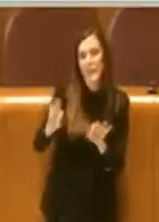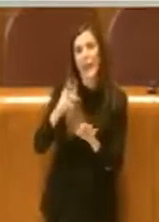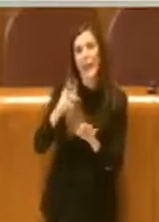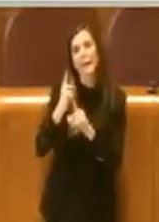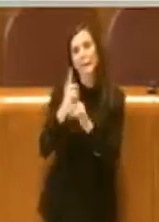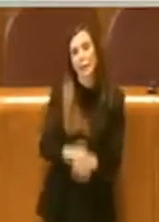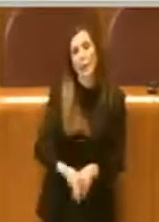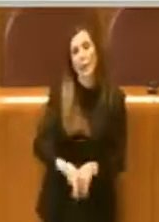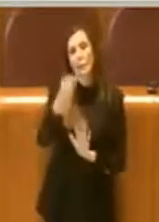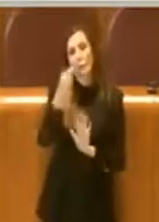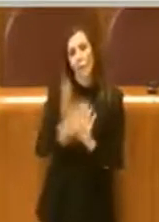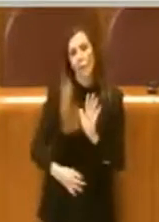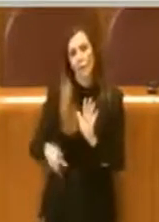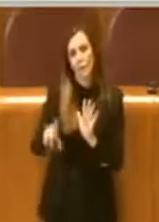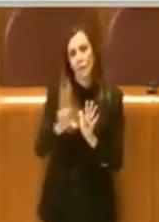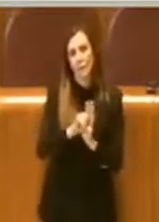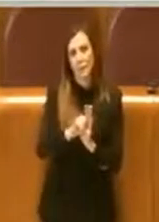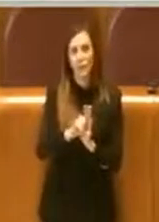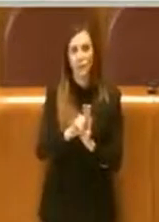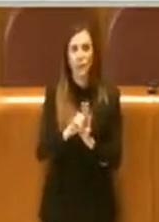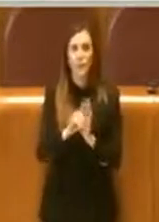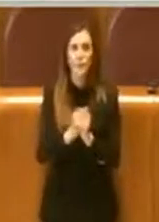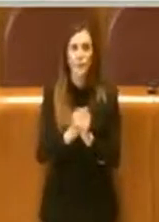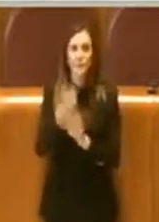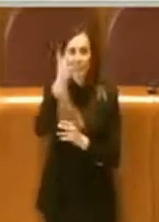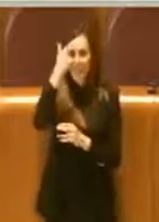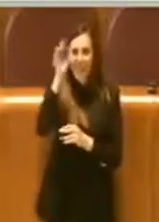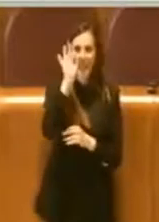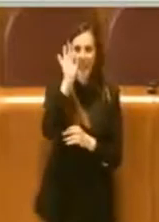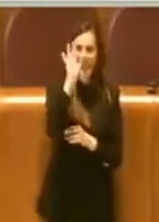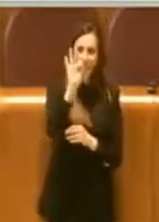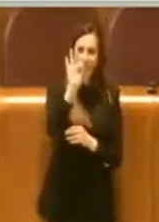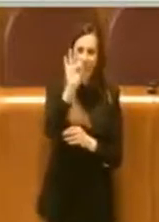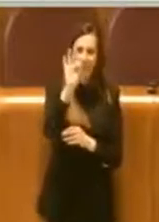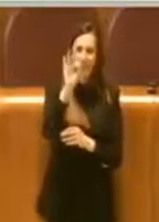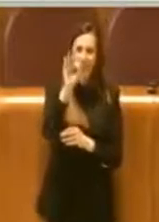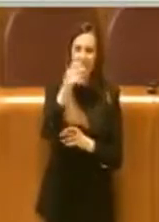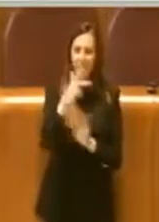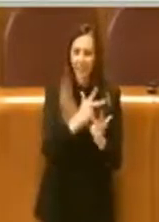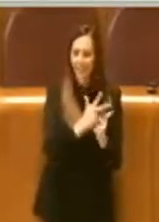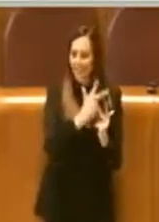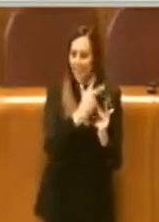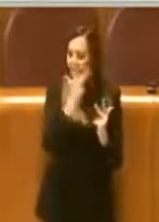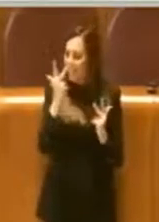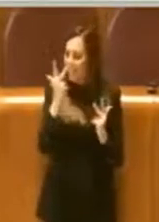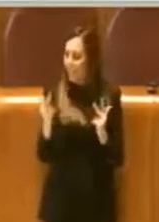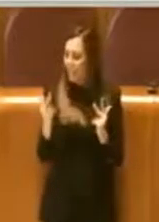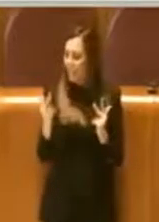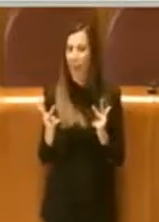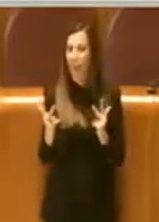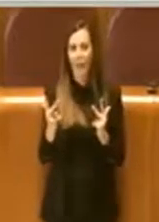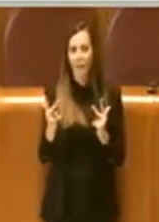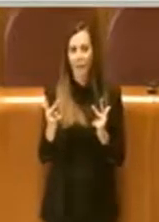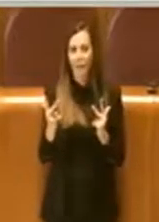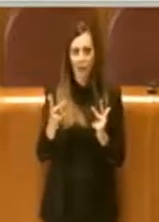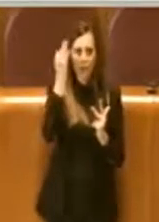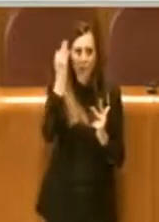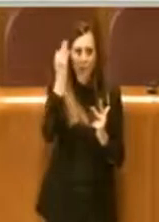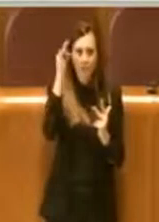legge. E facendo riferimento a quel triennio virtuoso in cui sono